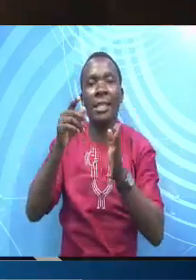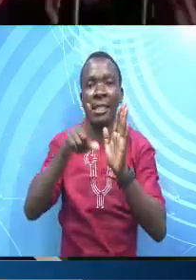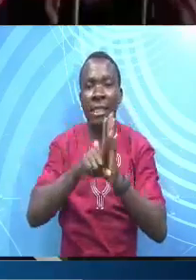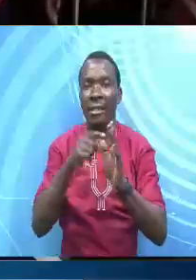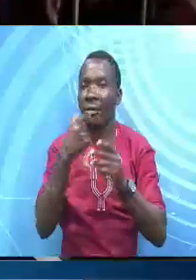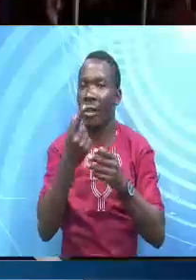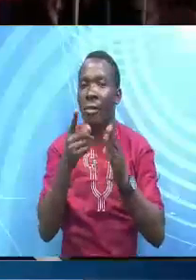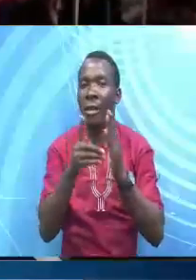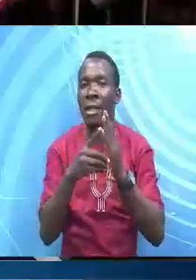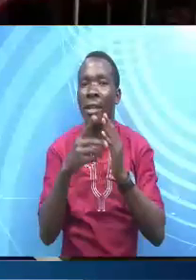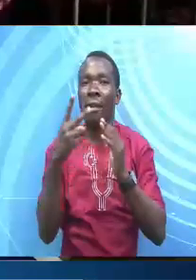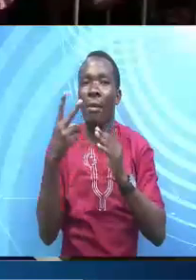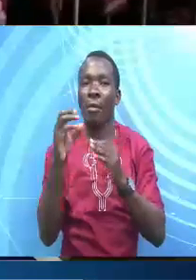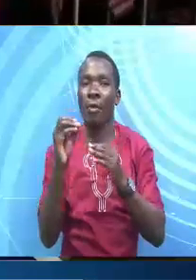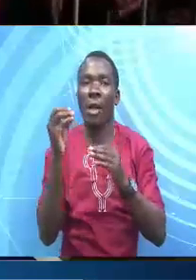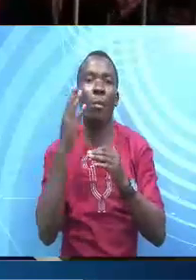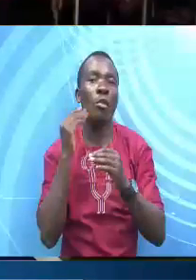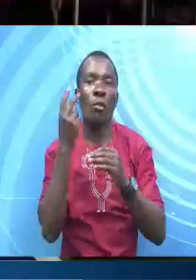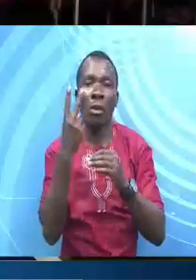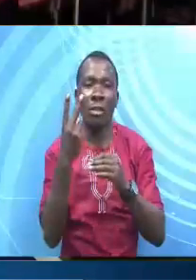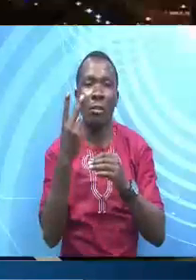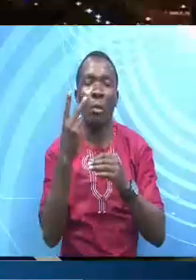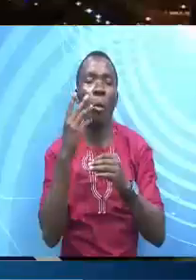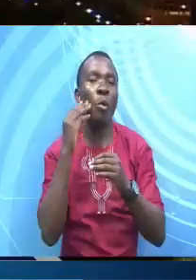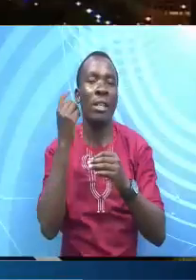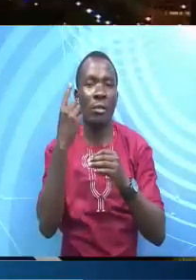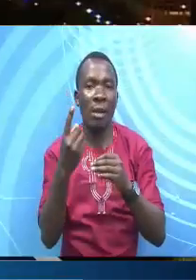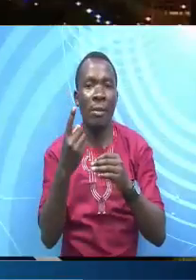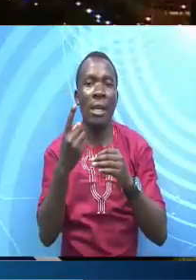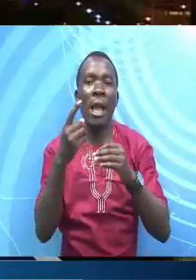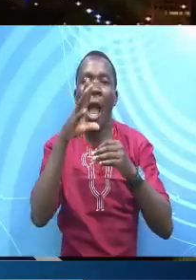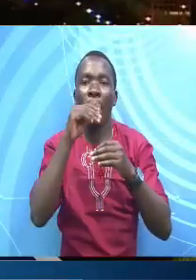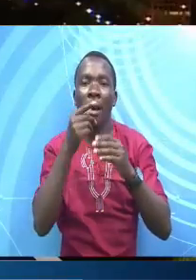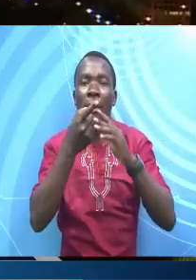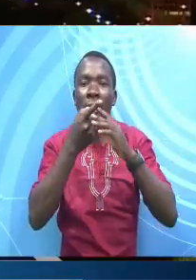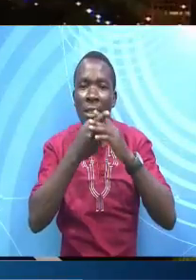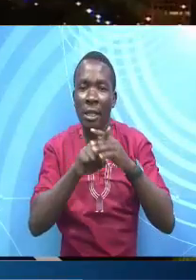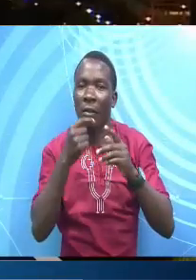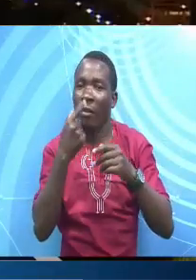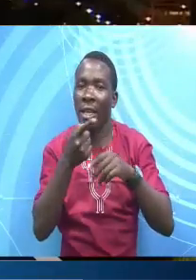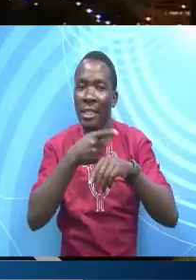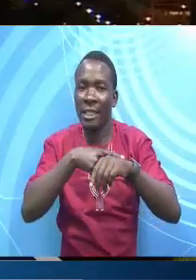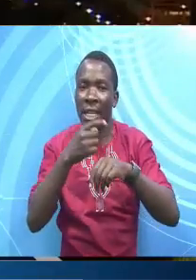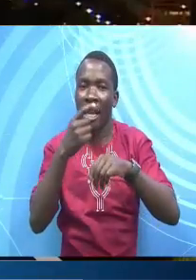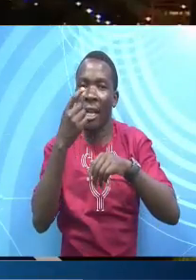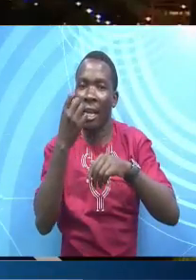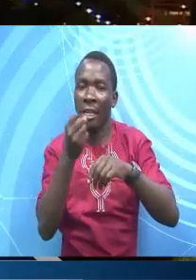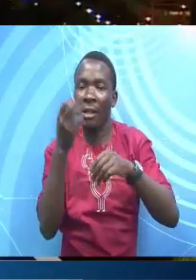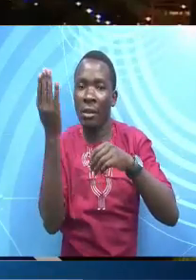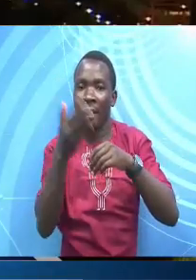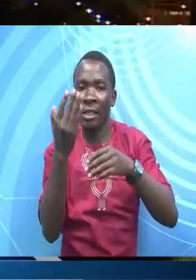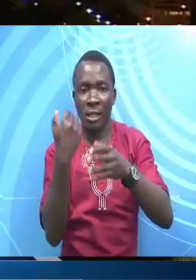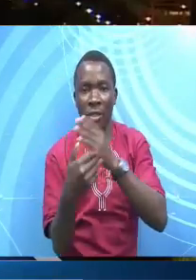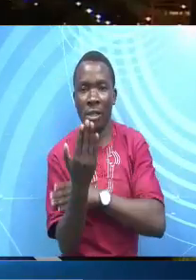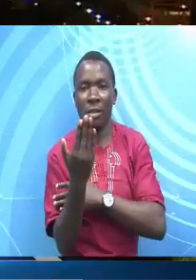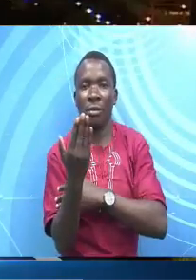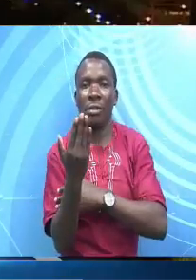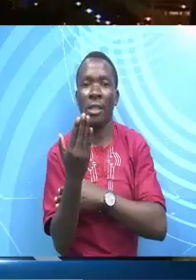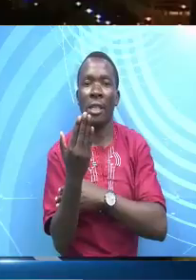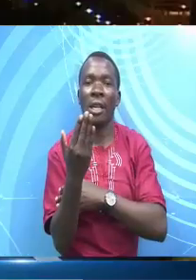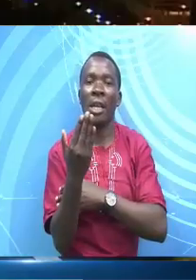kwa mbere amagambo atangiza umuhango azatangira kuvugwa hagana ku isaha y'5 n'igice z'igitondo i Washington. Kamala Harris na Joe